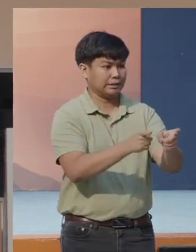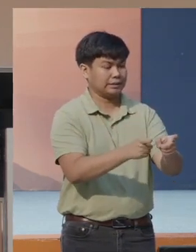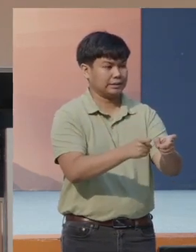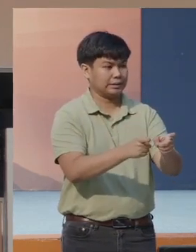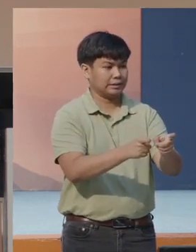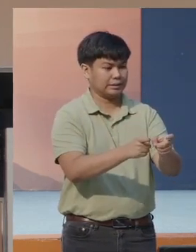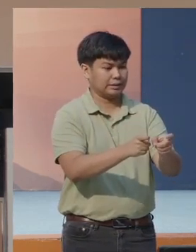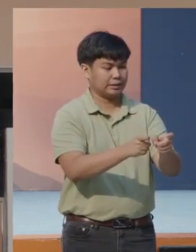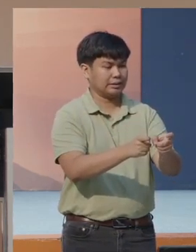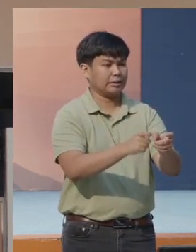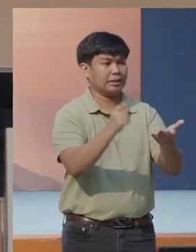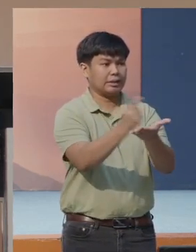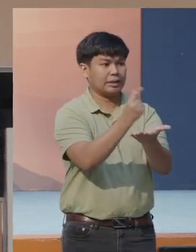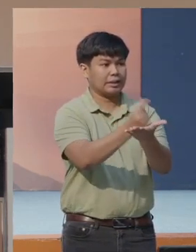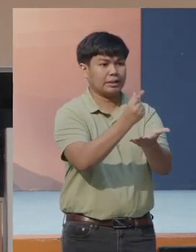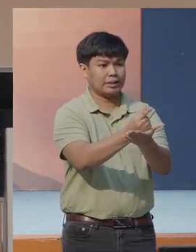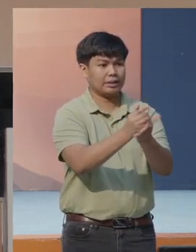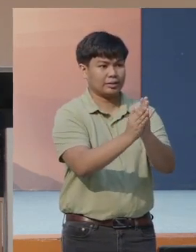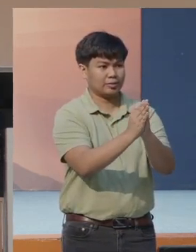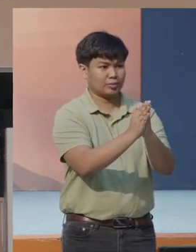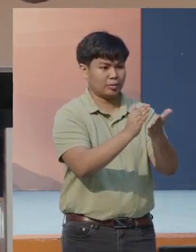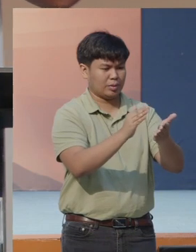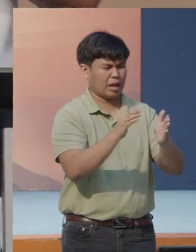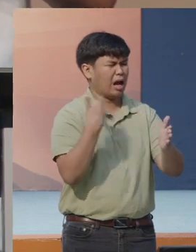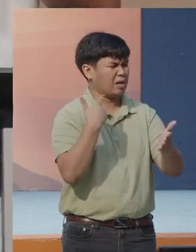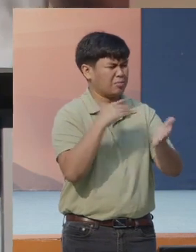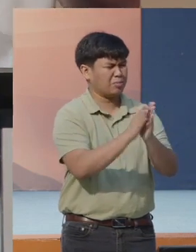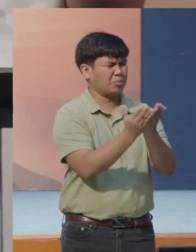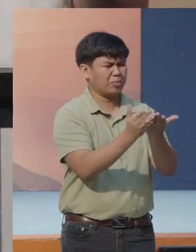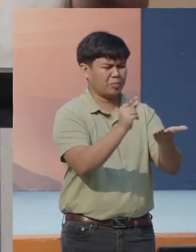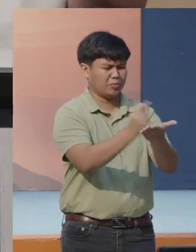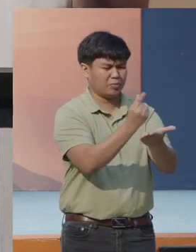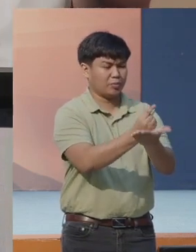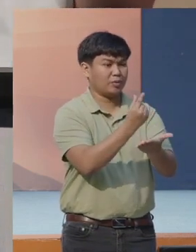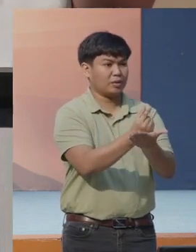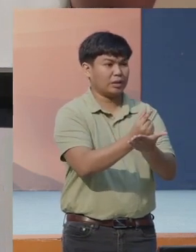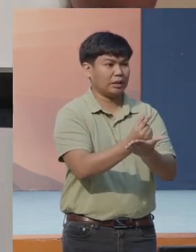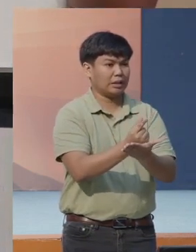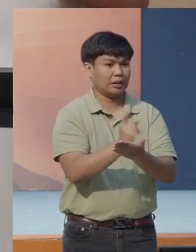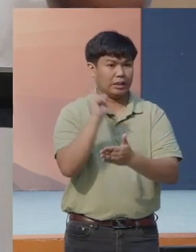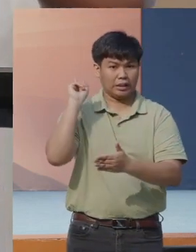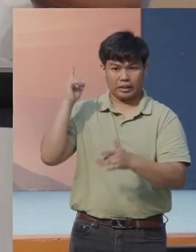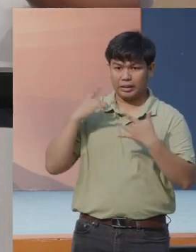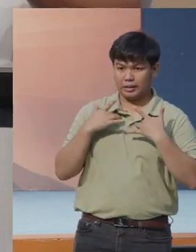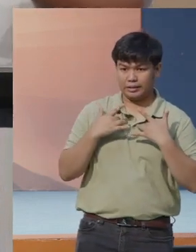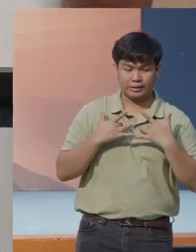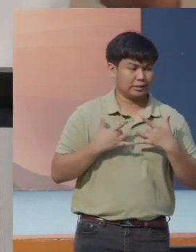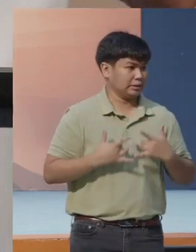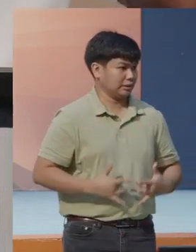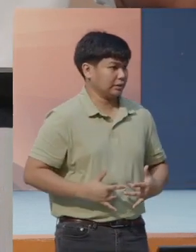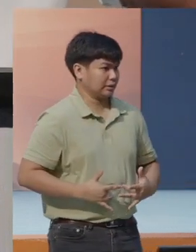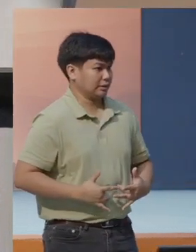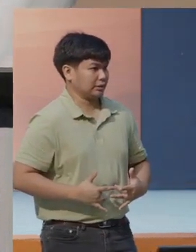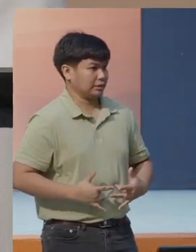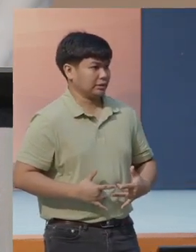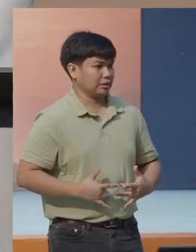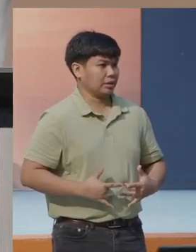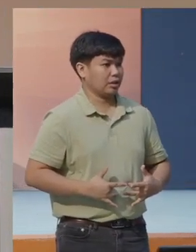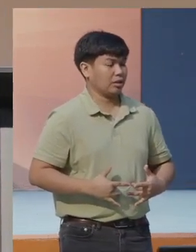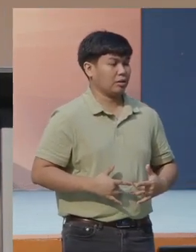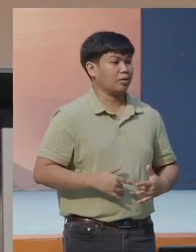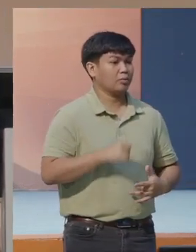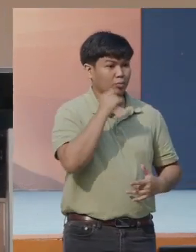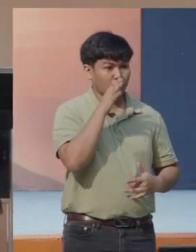gospel tract. And in his most desperate of situations. Kasi iniwan na siya ng lahat